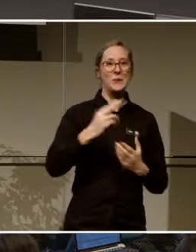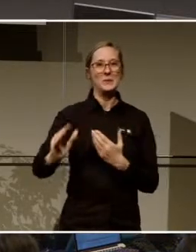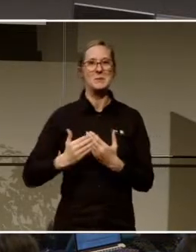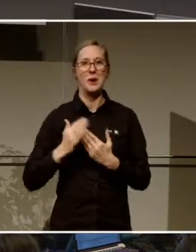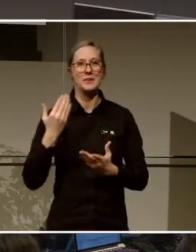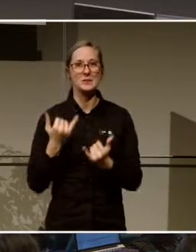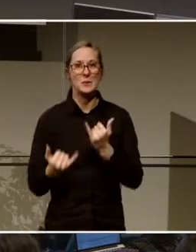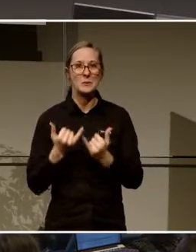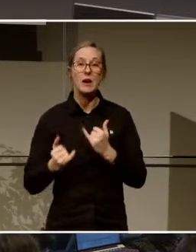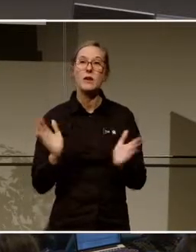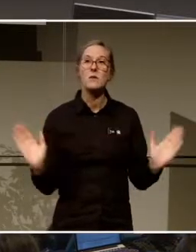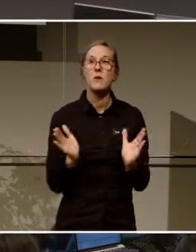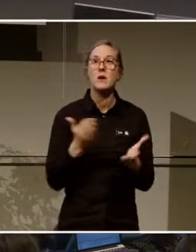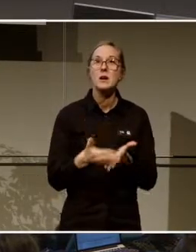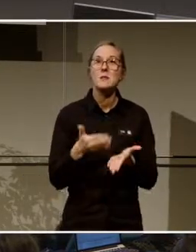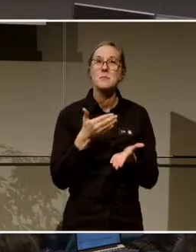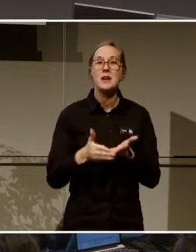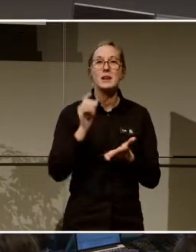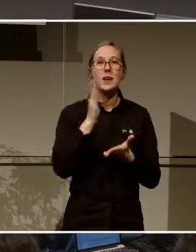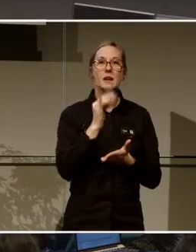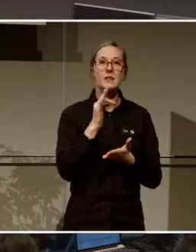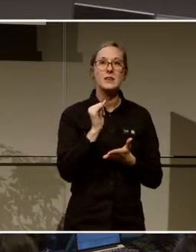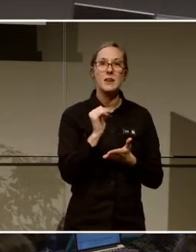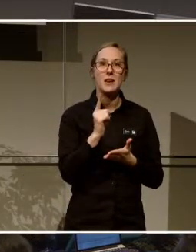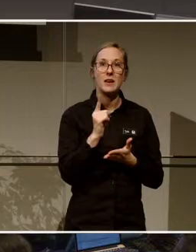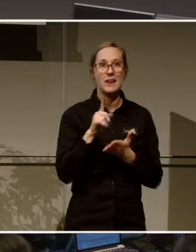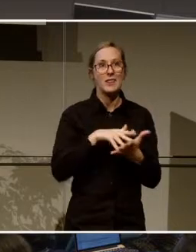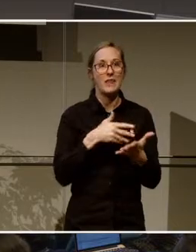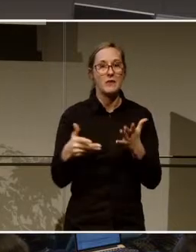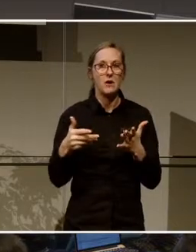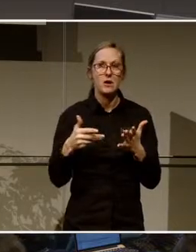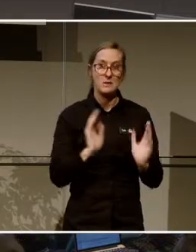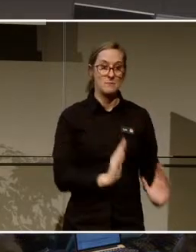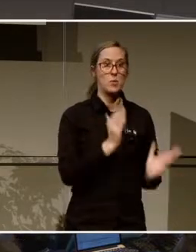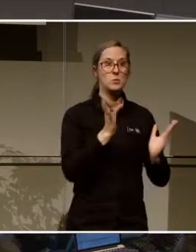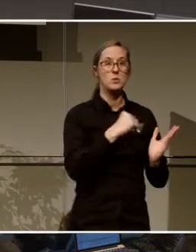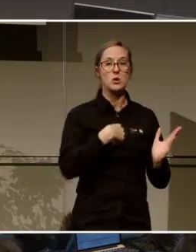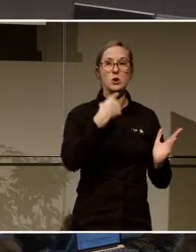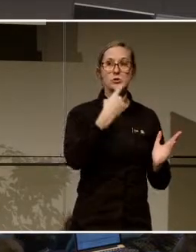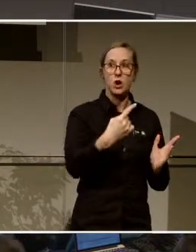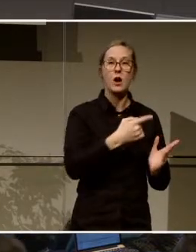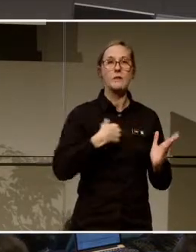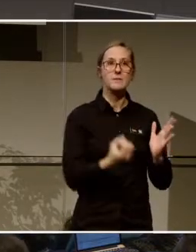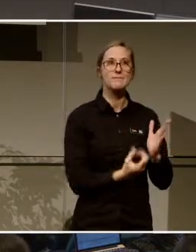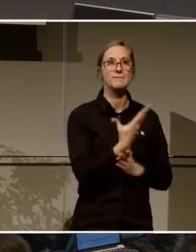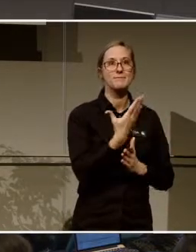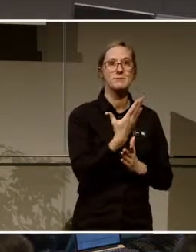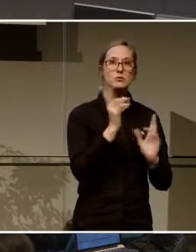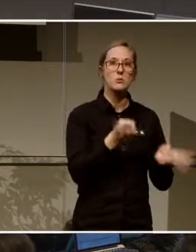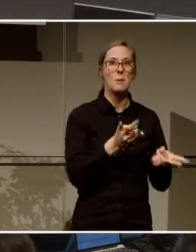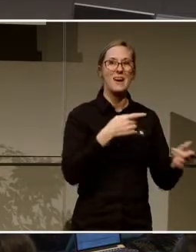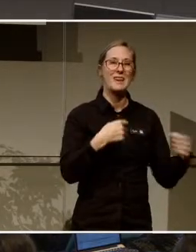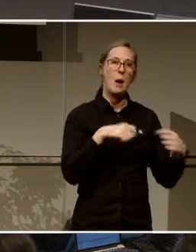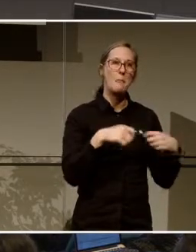Jo, jag tänkte berätta lite kort om DigiDel-nätverket. Jag nämnde ju på morgonen att vi startade som en kampanj.